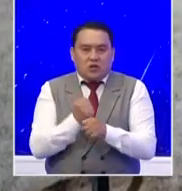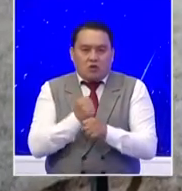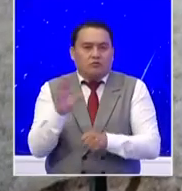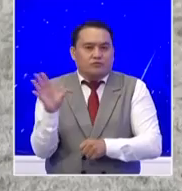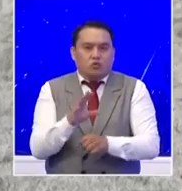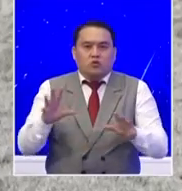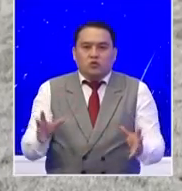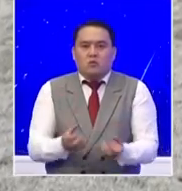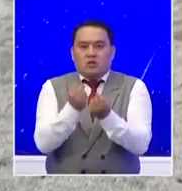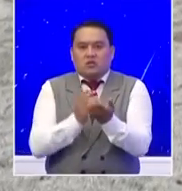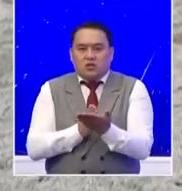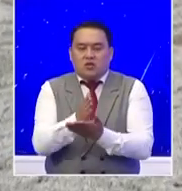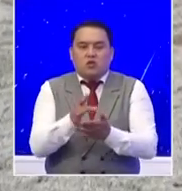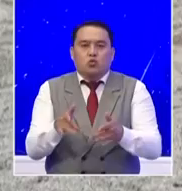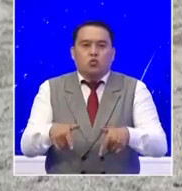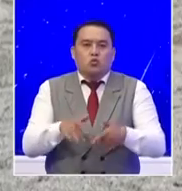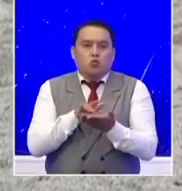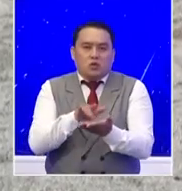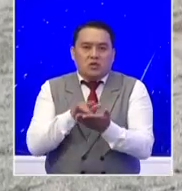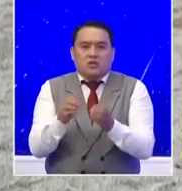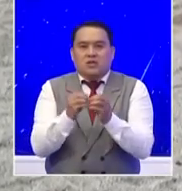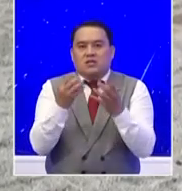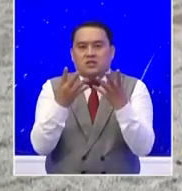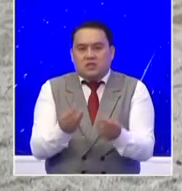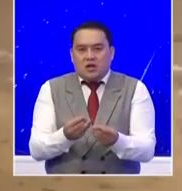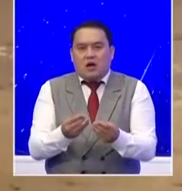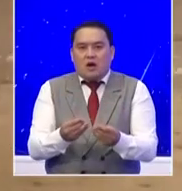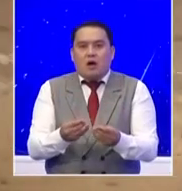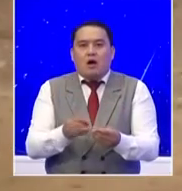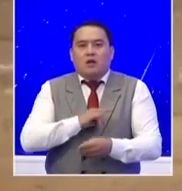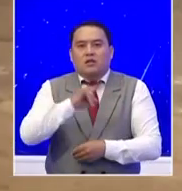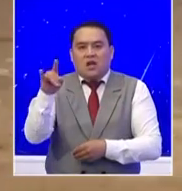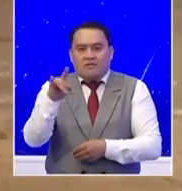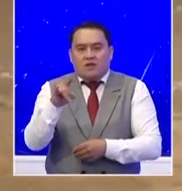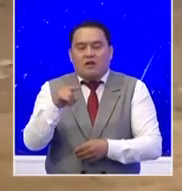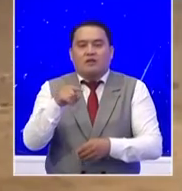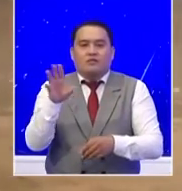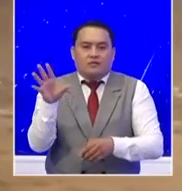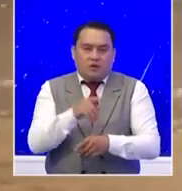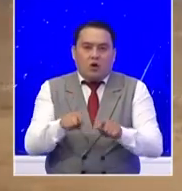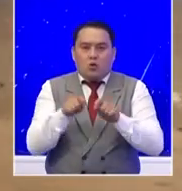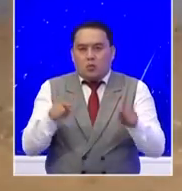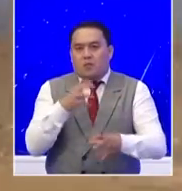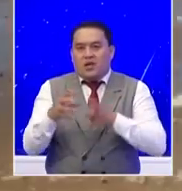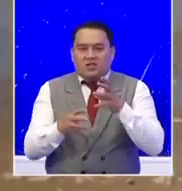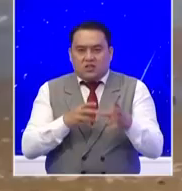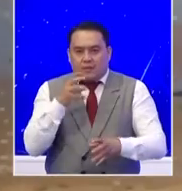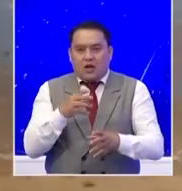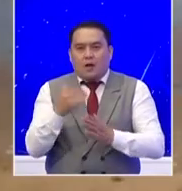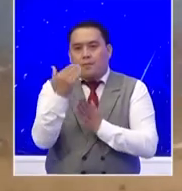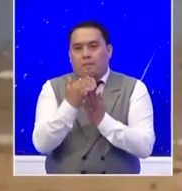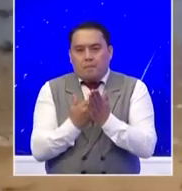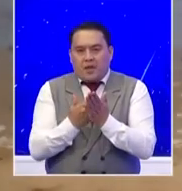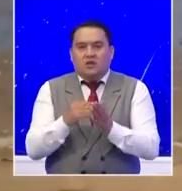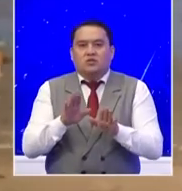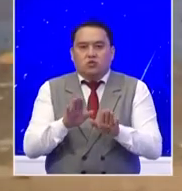возможное для спасения отрасли. Через 10 дней Италия открывает свои воздушные гавани, как для внутренних, так и международных рейсов. Пока